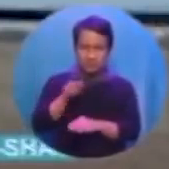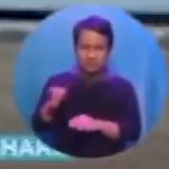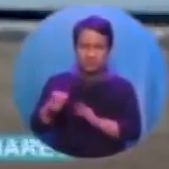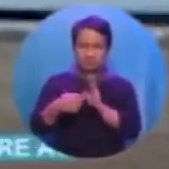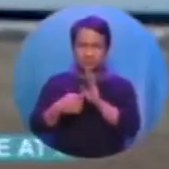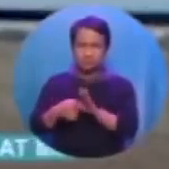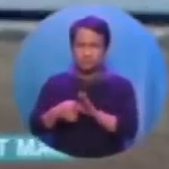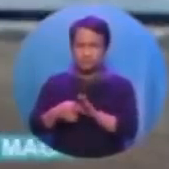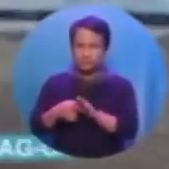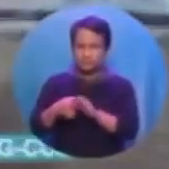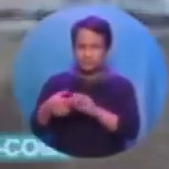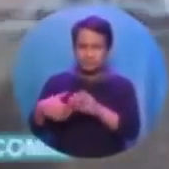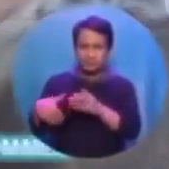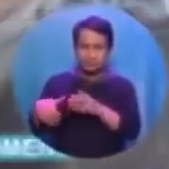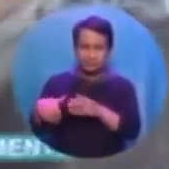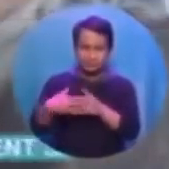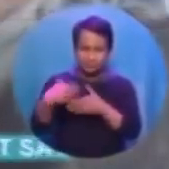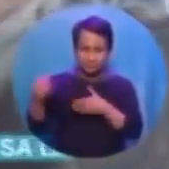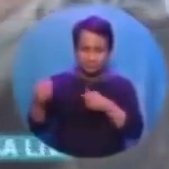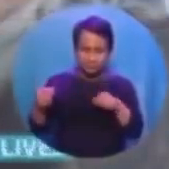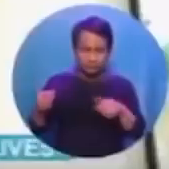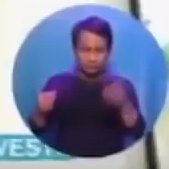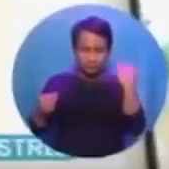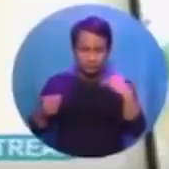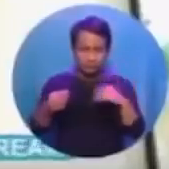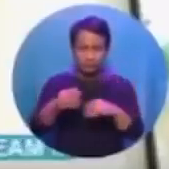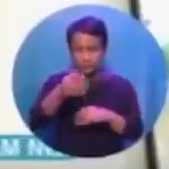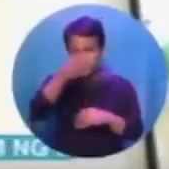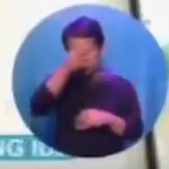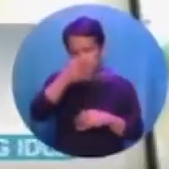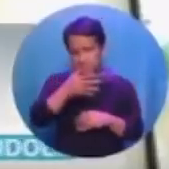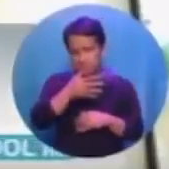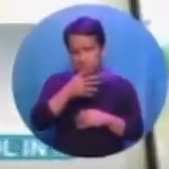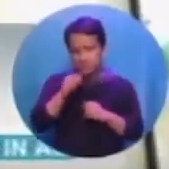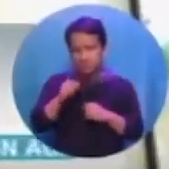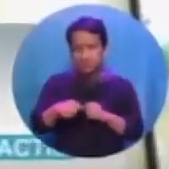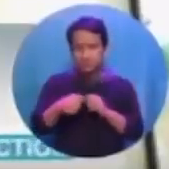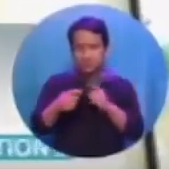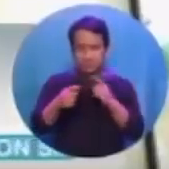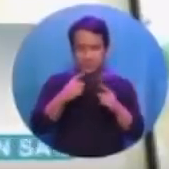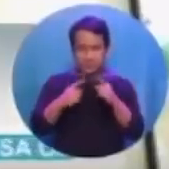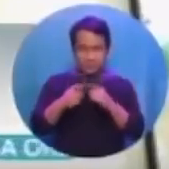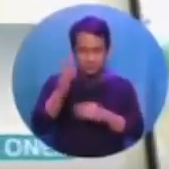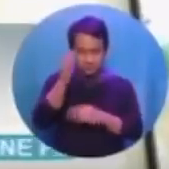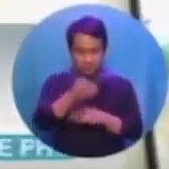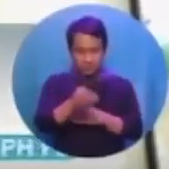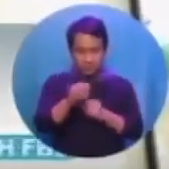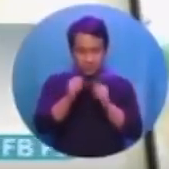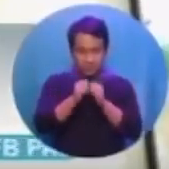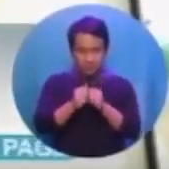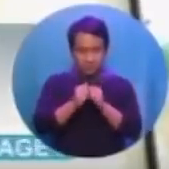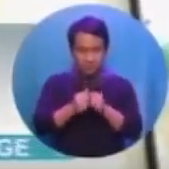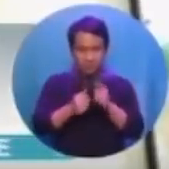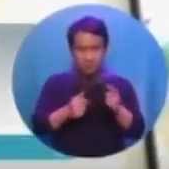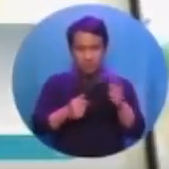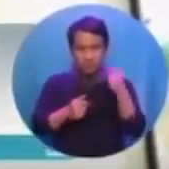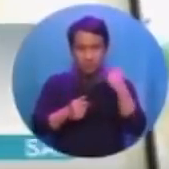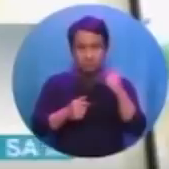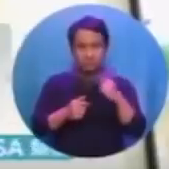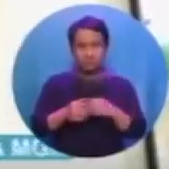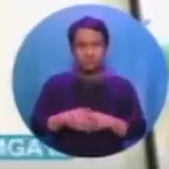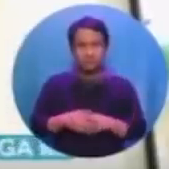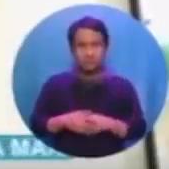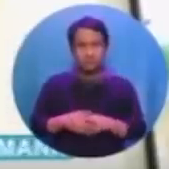na umalis dito sa bahay ng mga magulang ko, nakipag-usap po sila kasama yung tita niya.